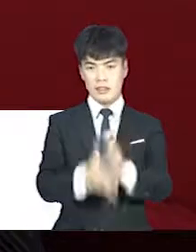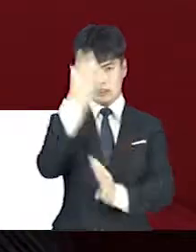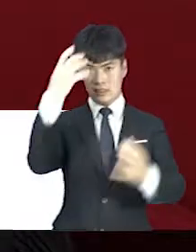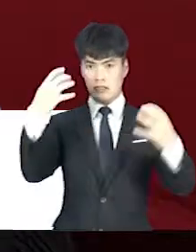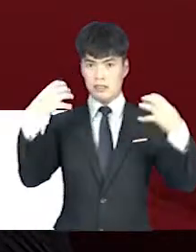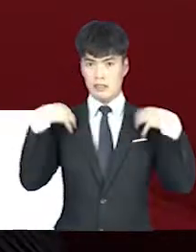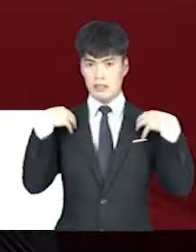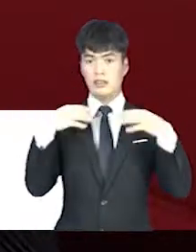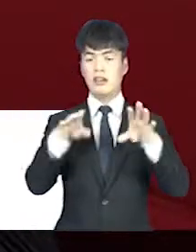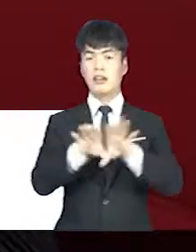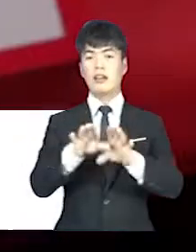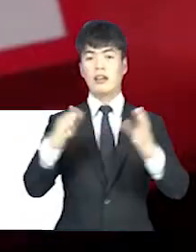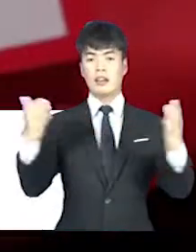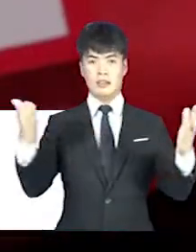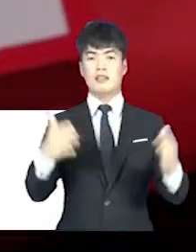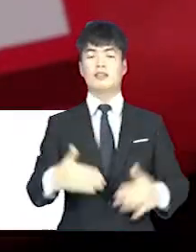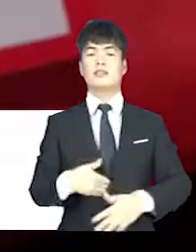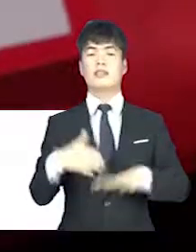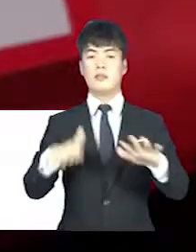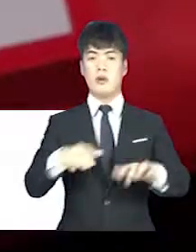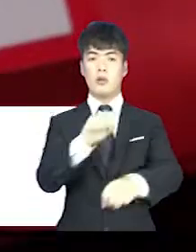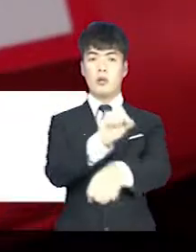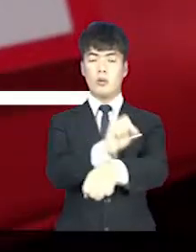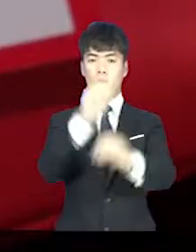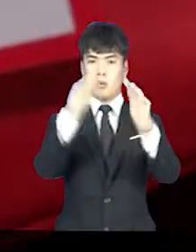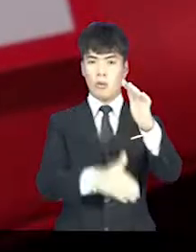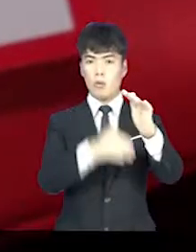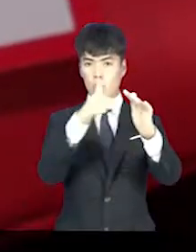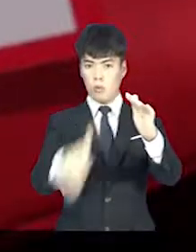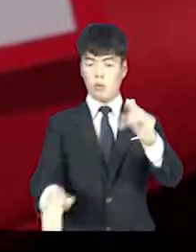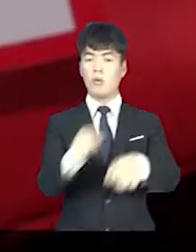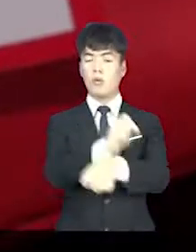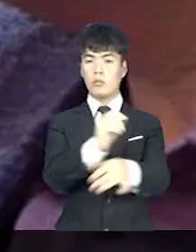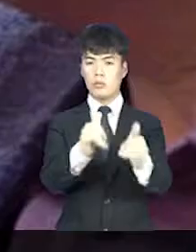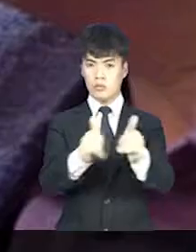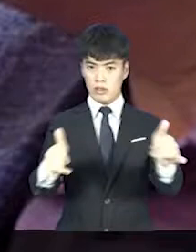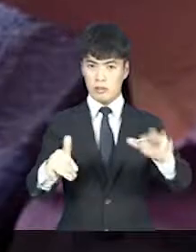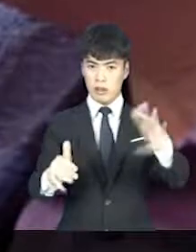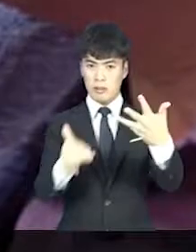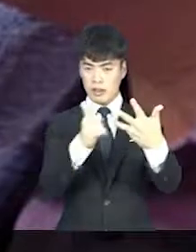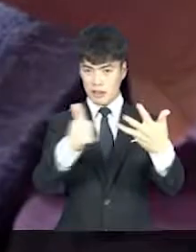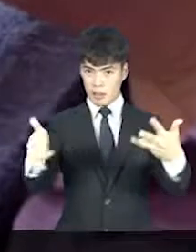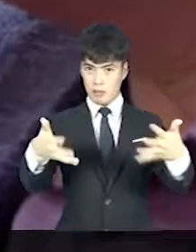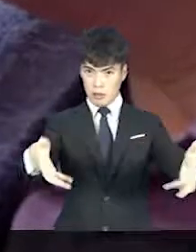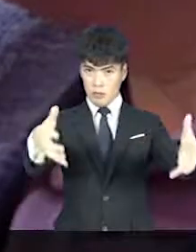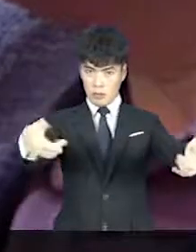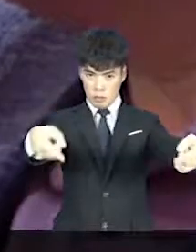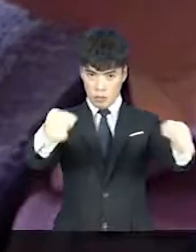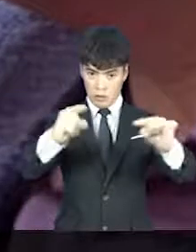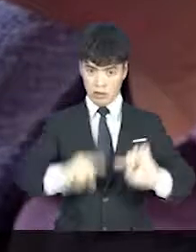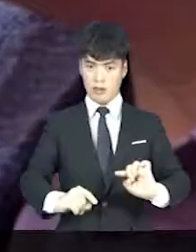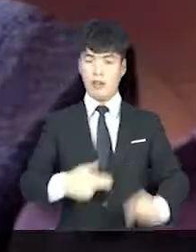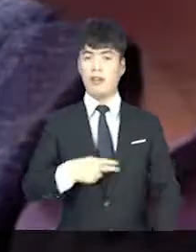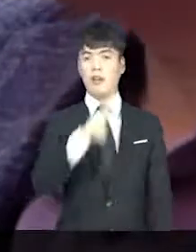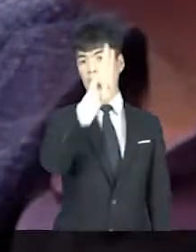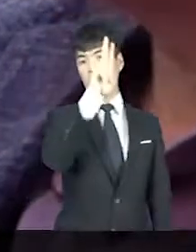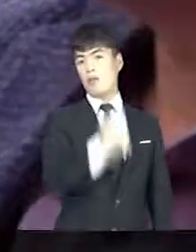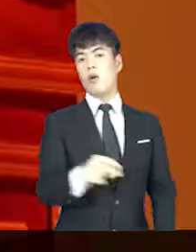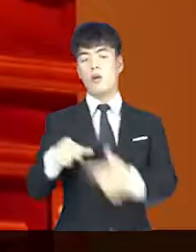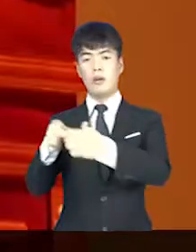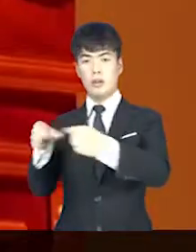열린 이번 결의대회에서 천안 씨 공무원 800여 명은 노 재팬, 노 경제보복 등의 구호가 써진 피켓을